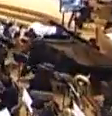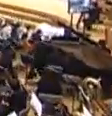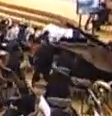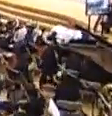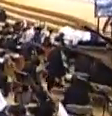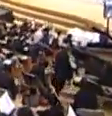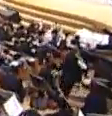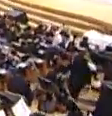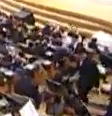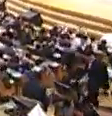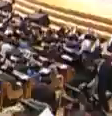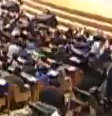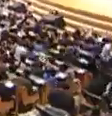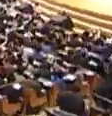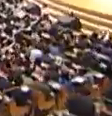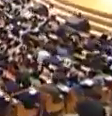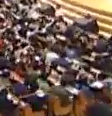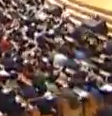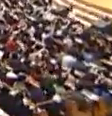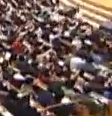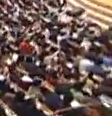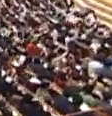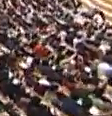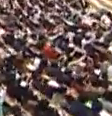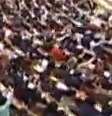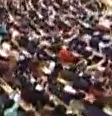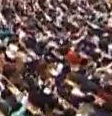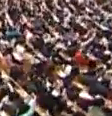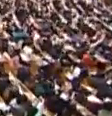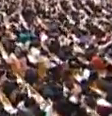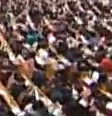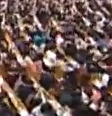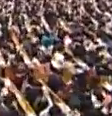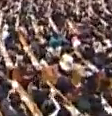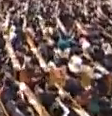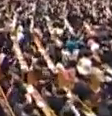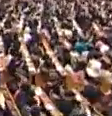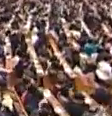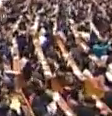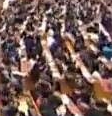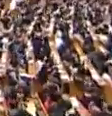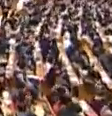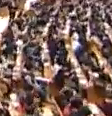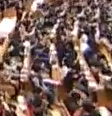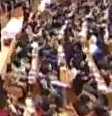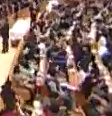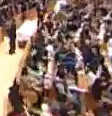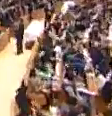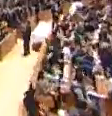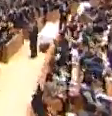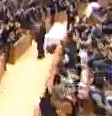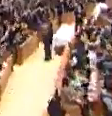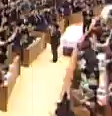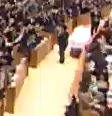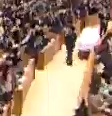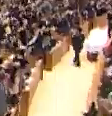아버지 용서하여 주시옵소서. 도와주어 나의 권리 죄와 사망의 몸에서